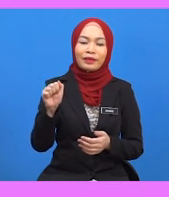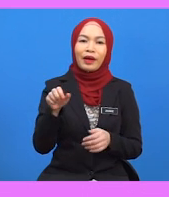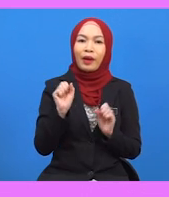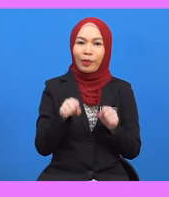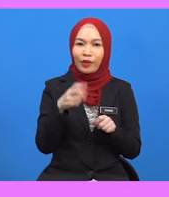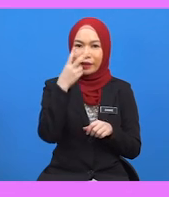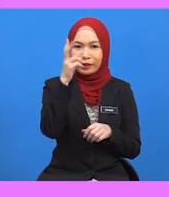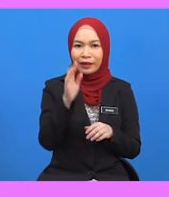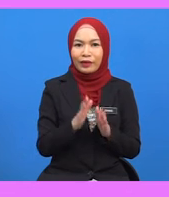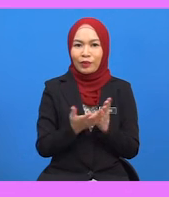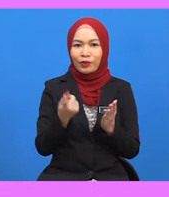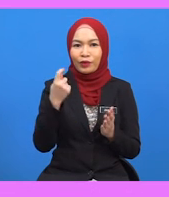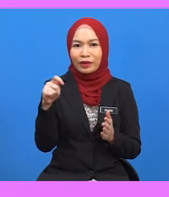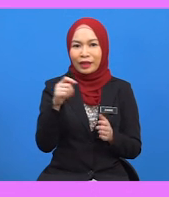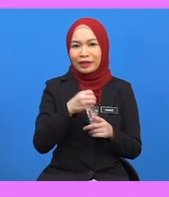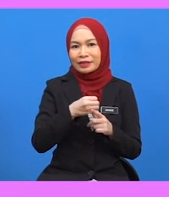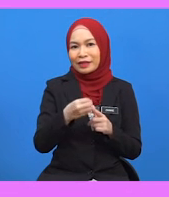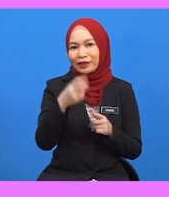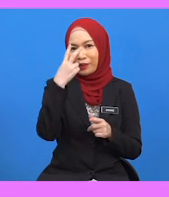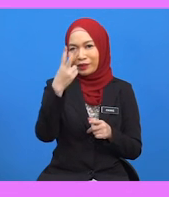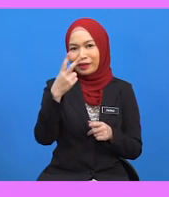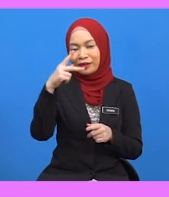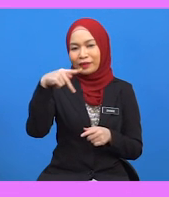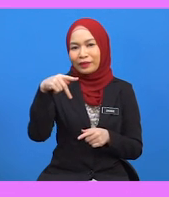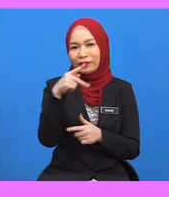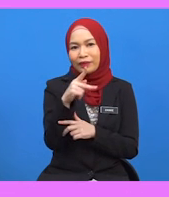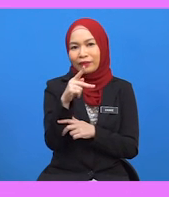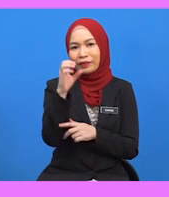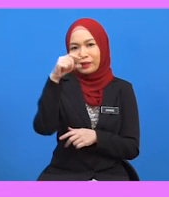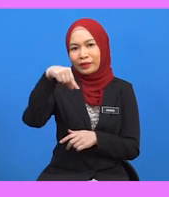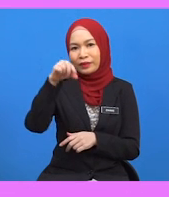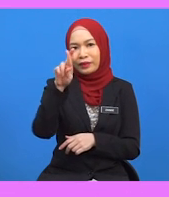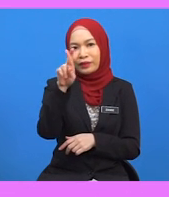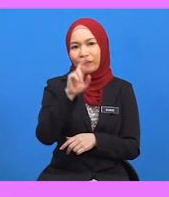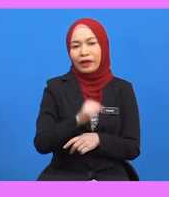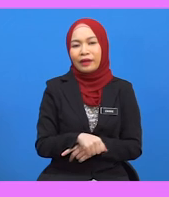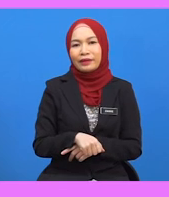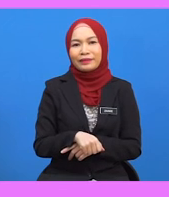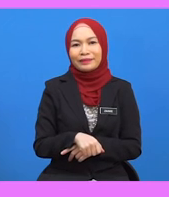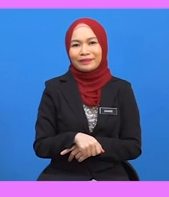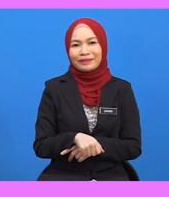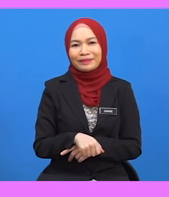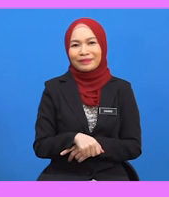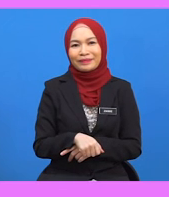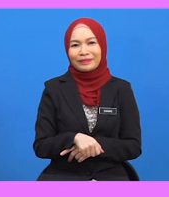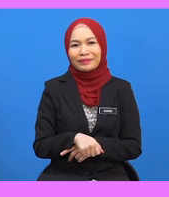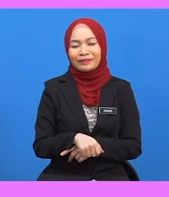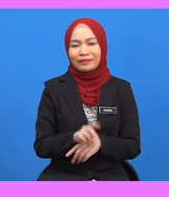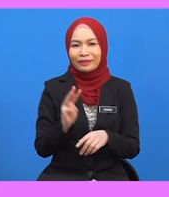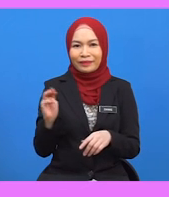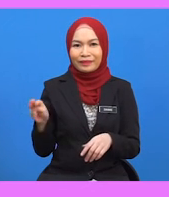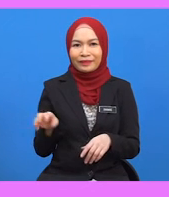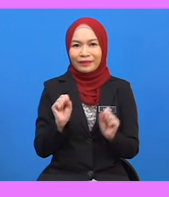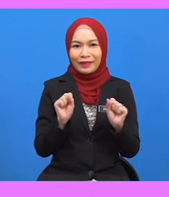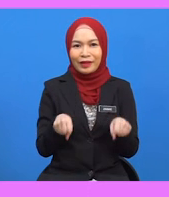QR pada paparan ini atau rujuk buku teks pada halaman 79. Murid-murid